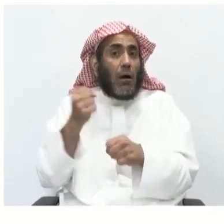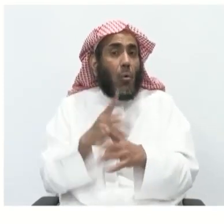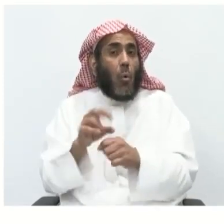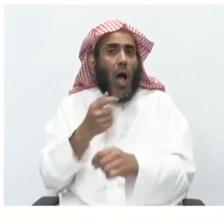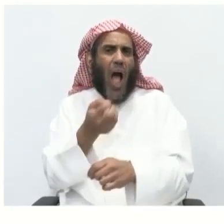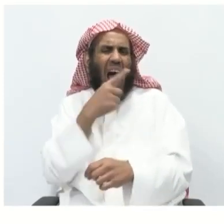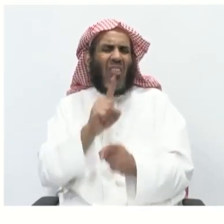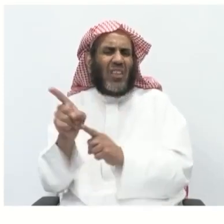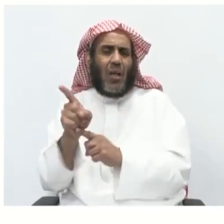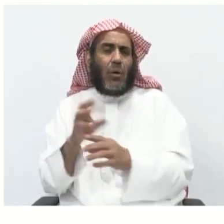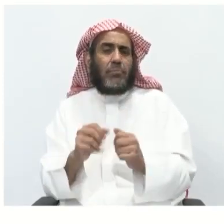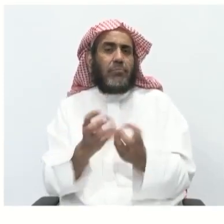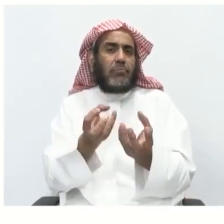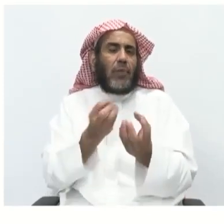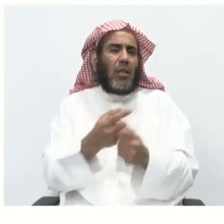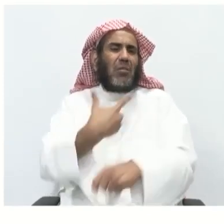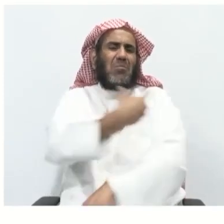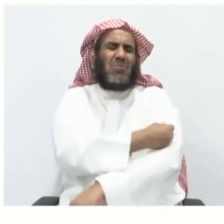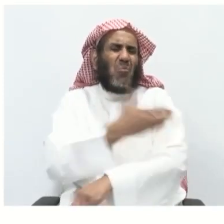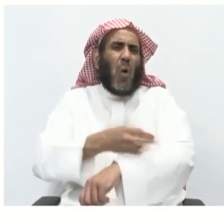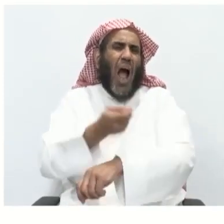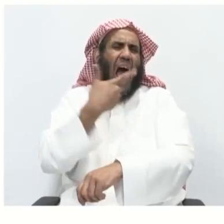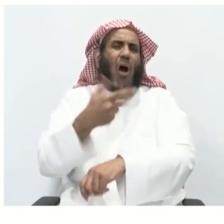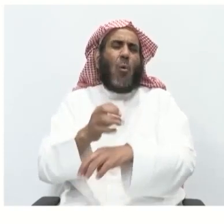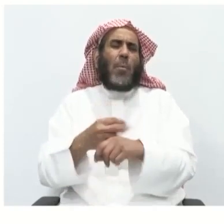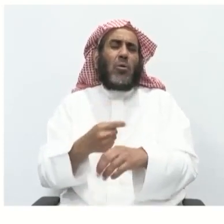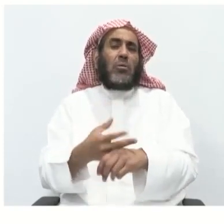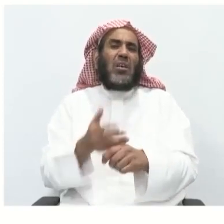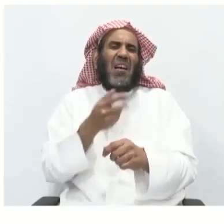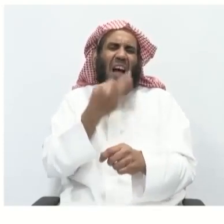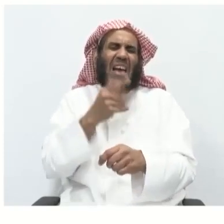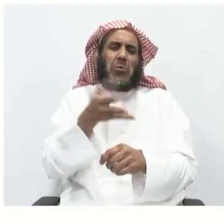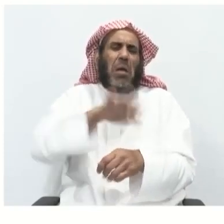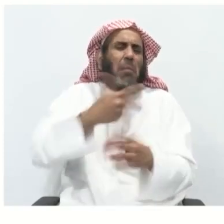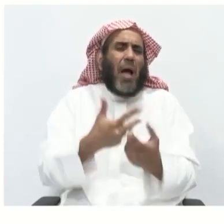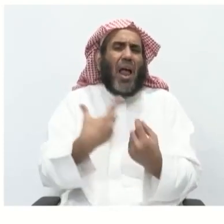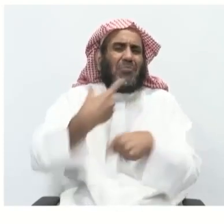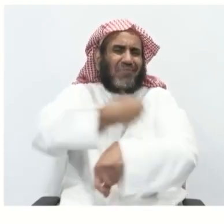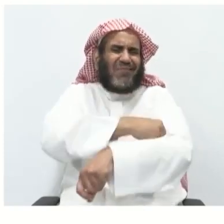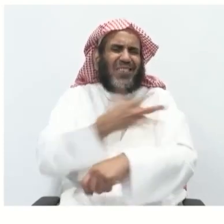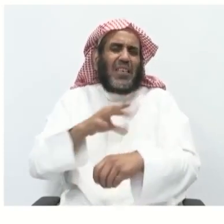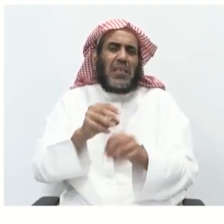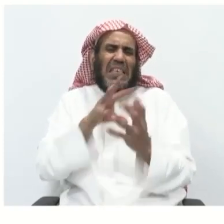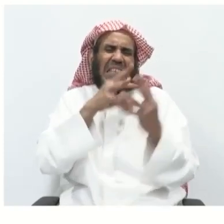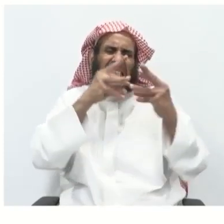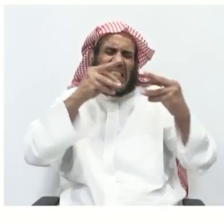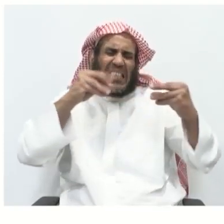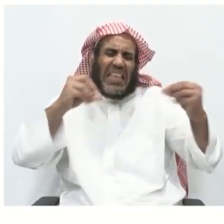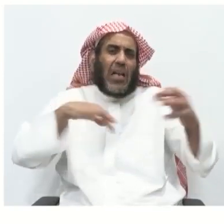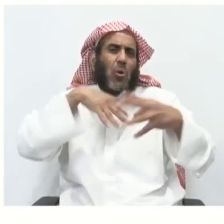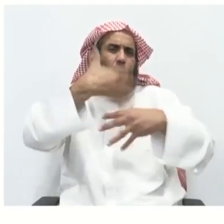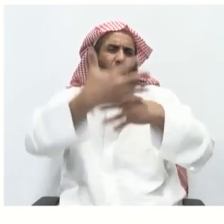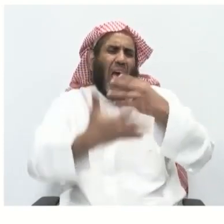الدواء وياخذه الشخص المريض يعطيني فيروس ميت ما معنى فيروس ميت تحل الغلاف